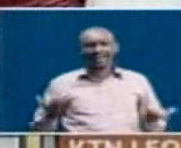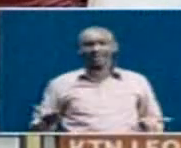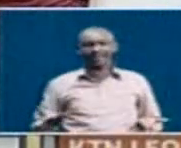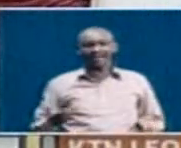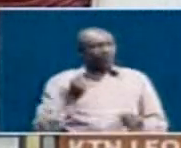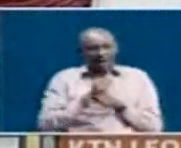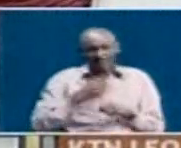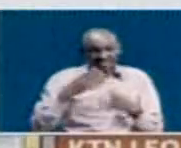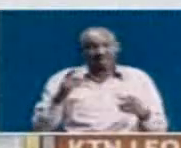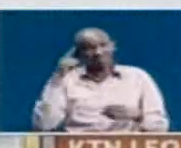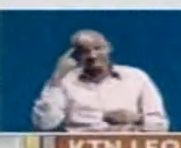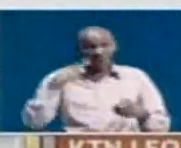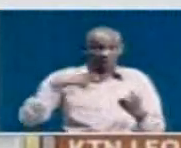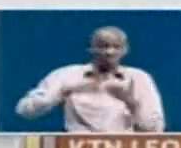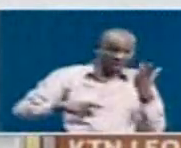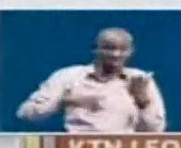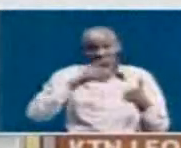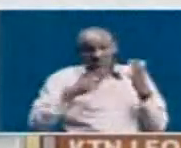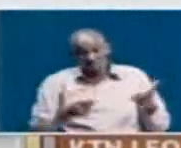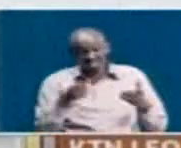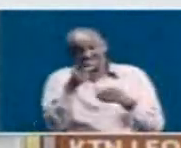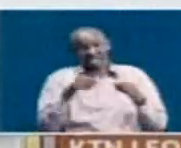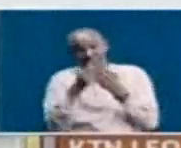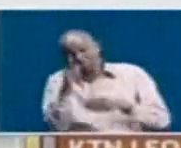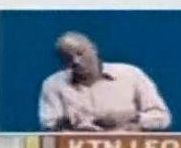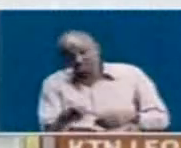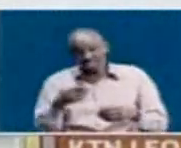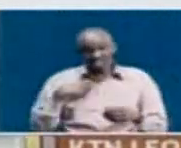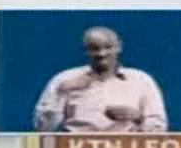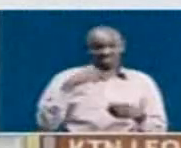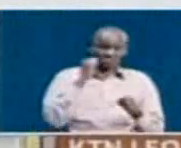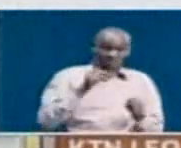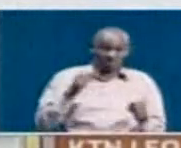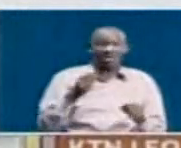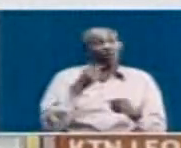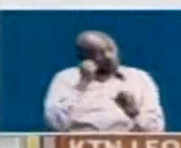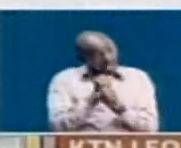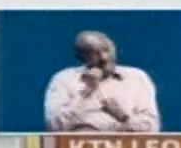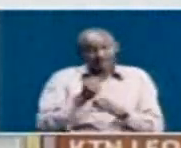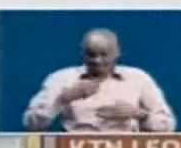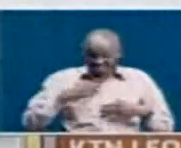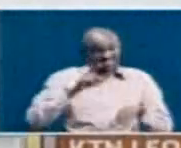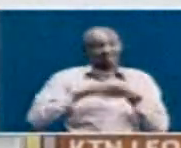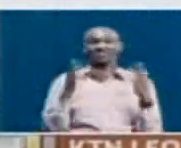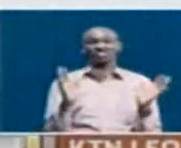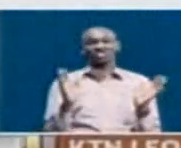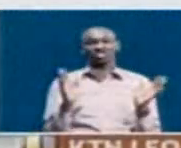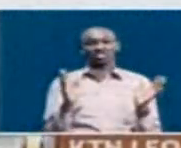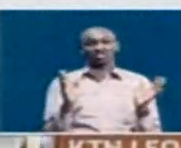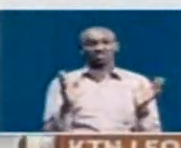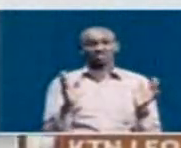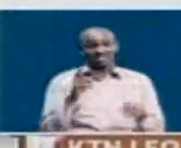Ni kazi. Hamna wakati wa kujifikiria ati oo hapa pako hivi, oo Elenta weza, ni kazi na uenda na time, sio? Kwa hivyo